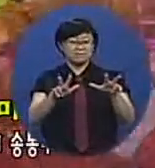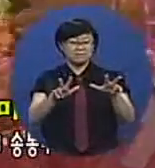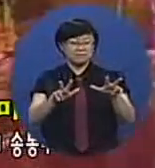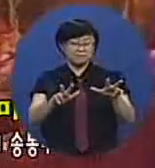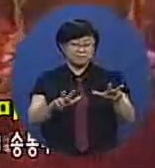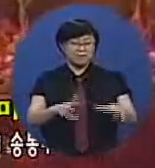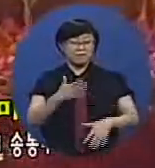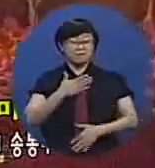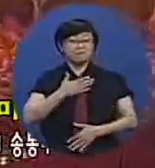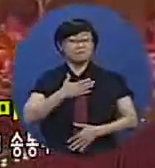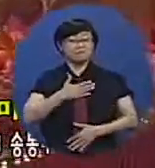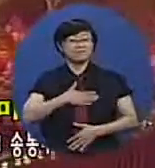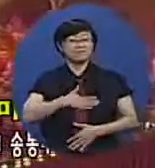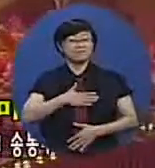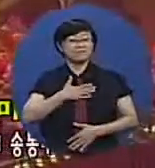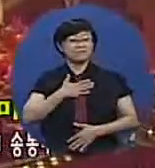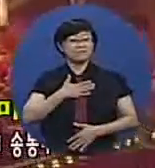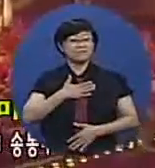이제는